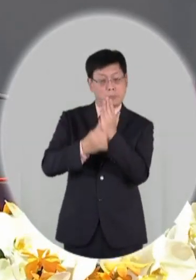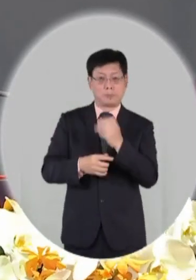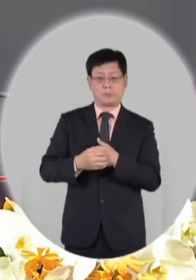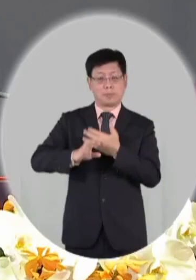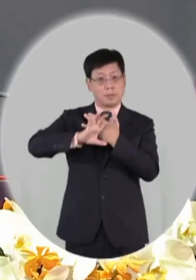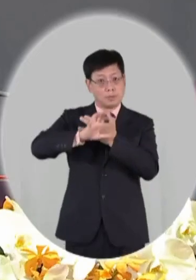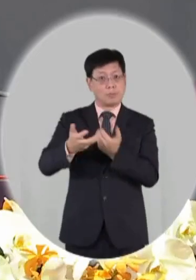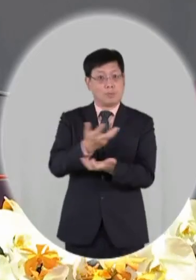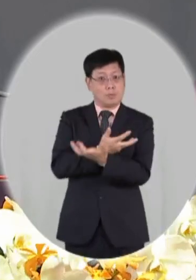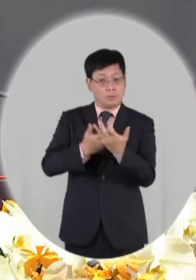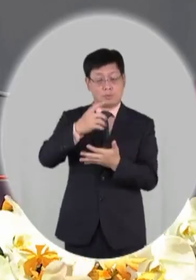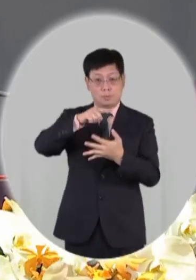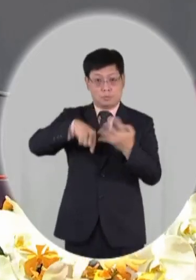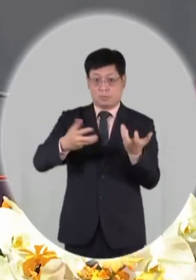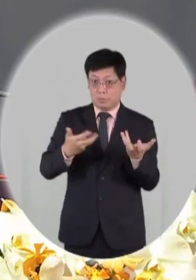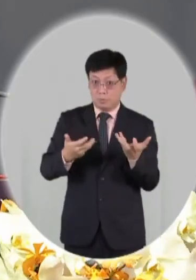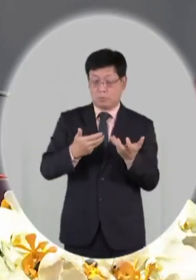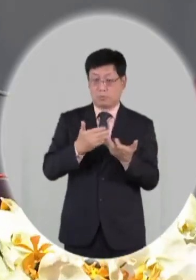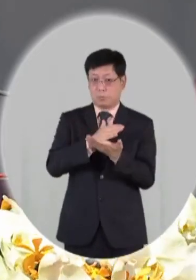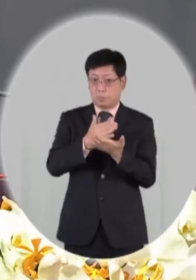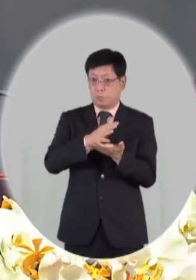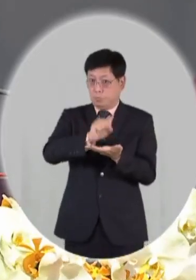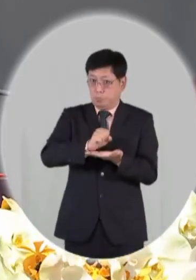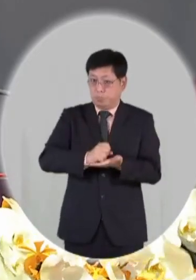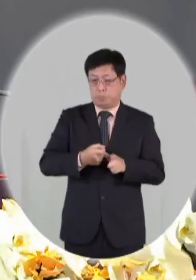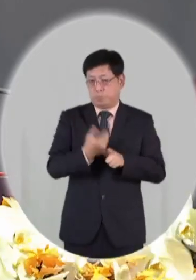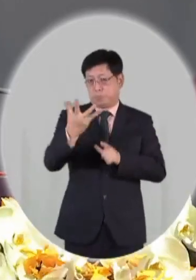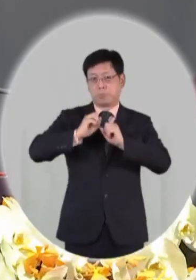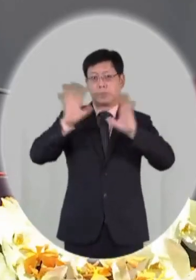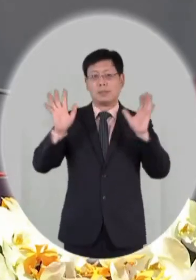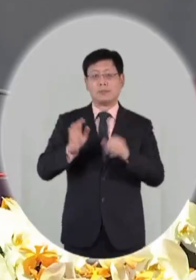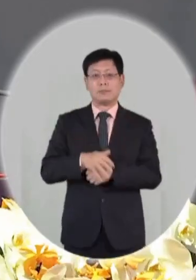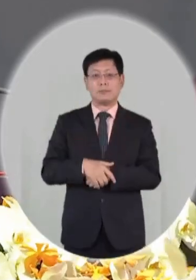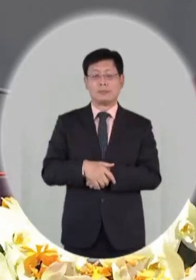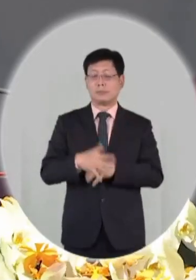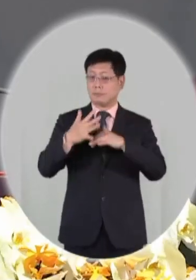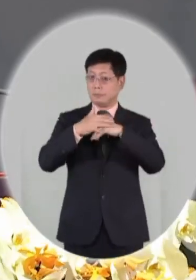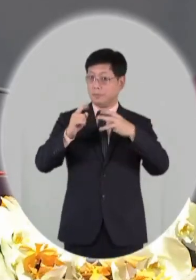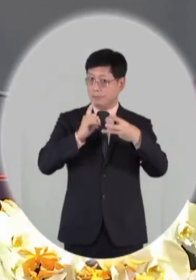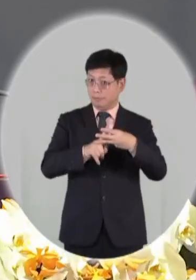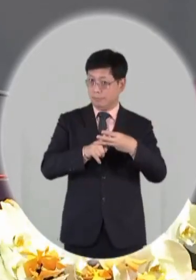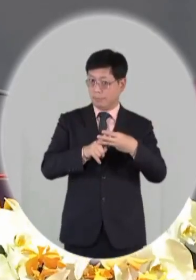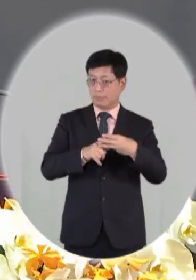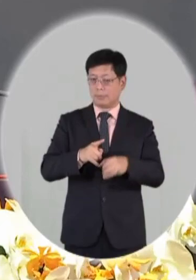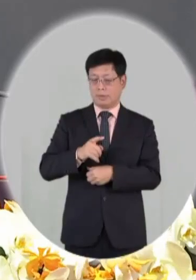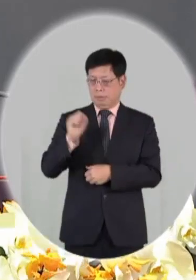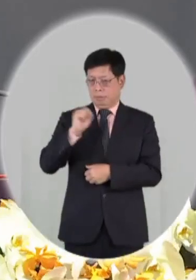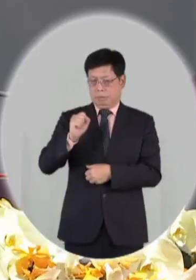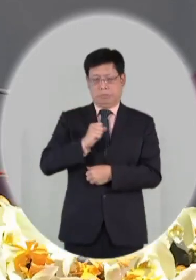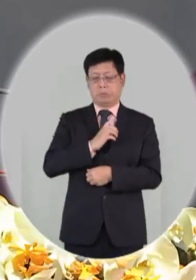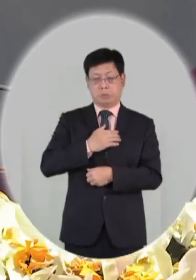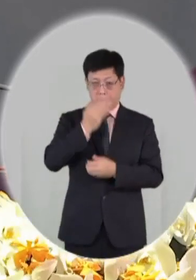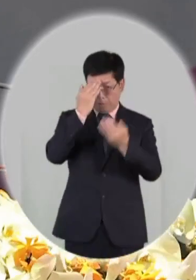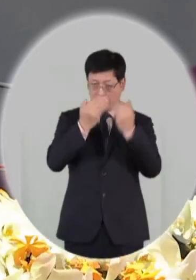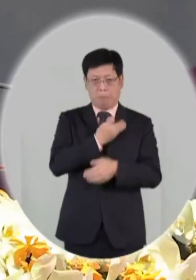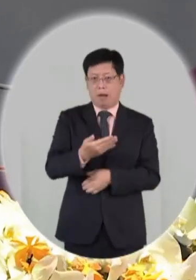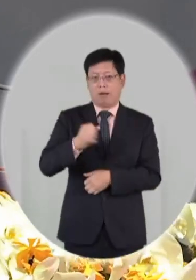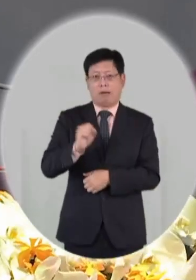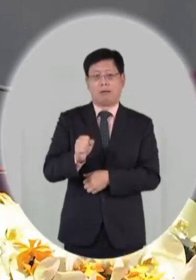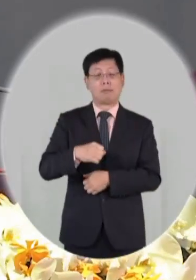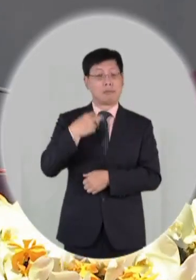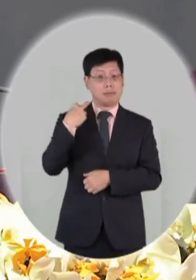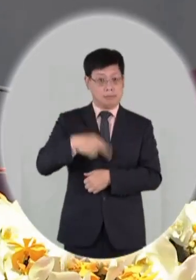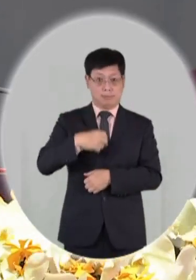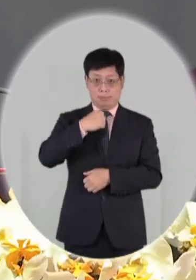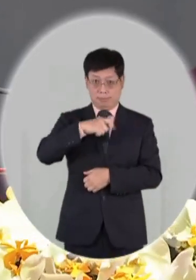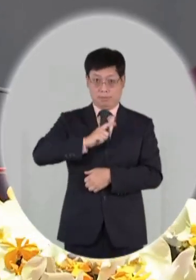外交事务向世界公开宣告，民主不容妥协，台湾在